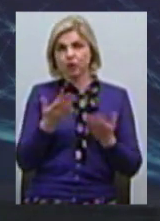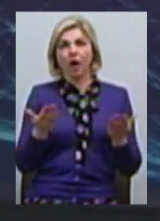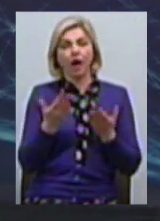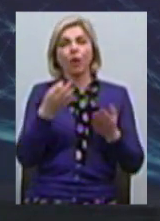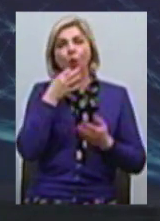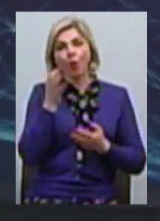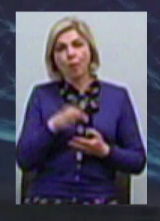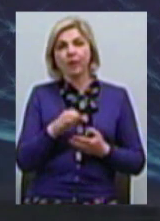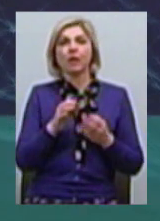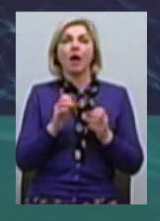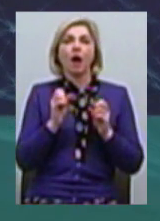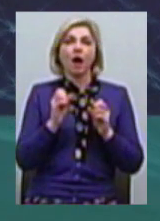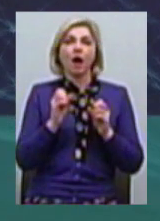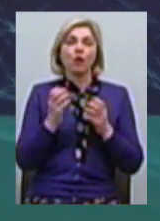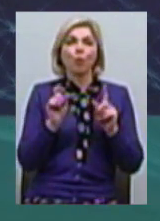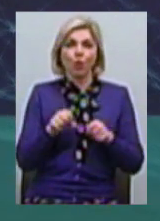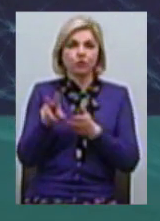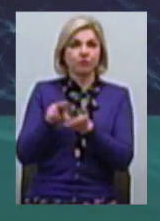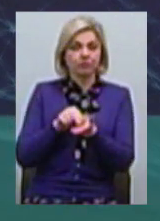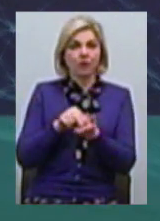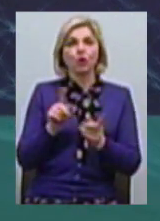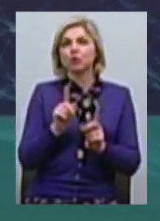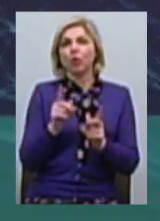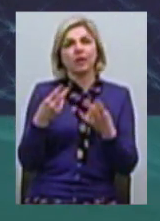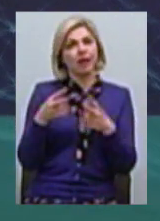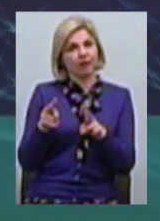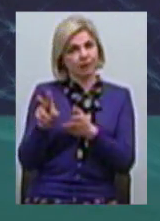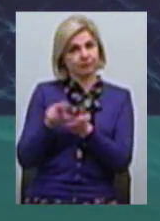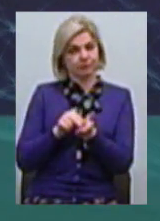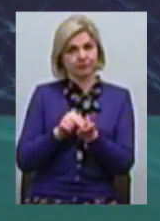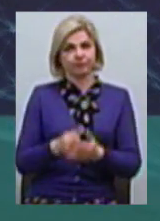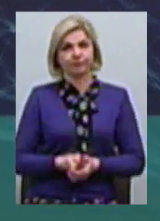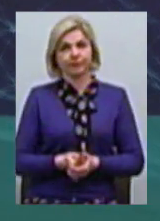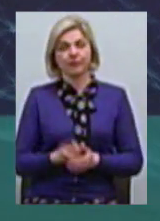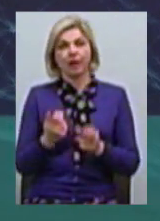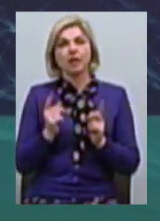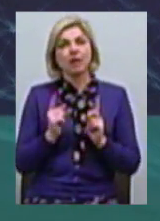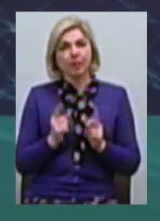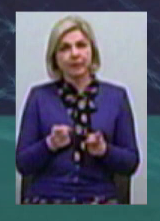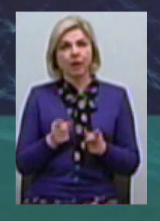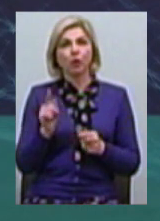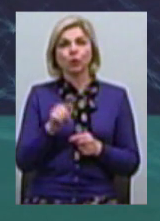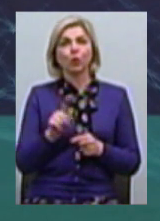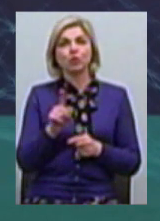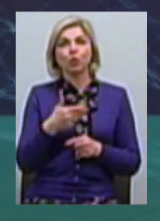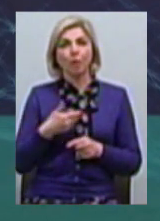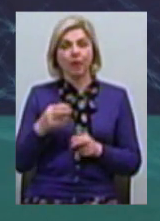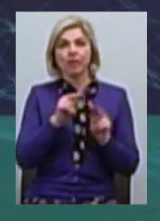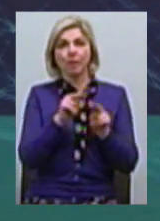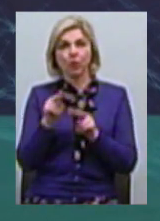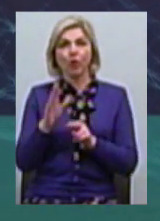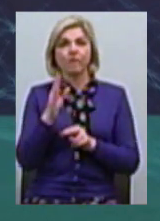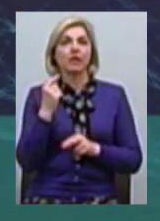опыт можно перенять, а какой опыт, допустим, не стоит принимать. На самом деле то, что мы наблюдали в